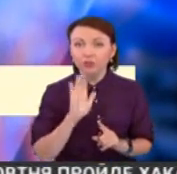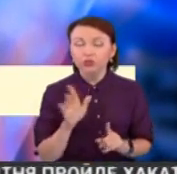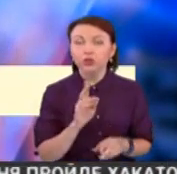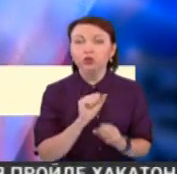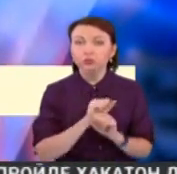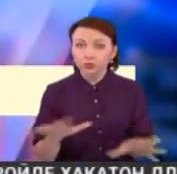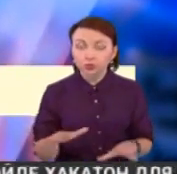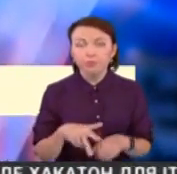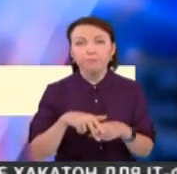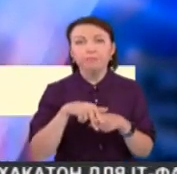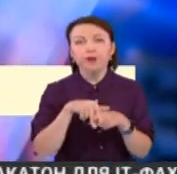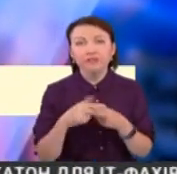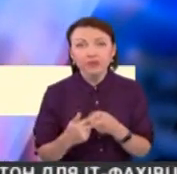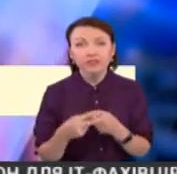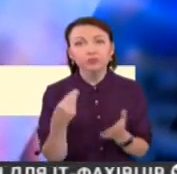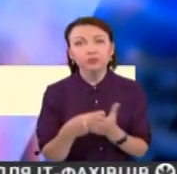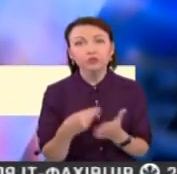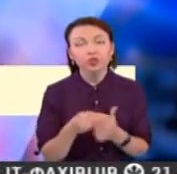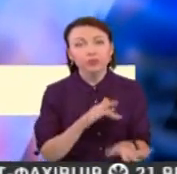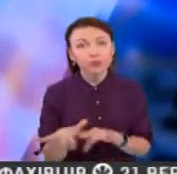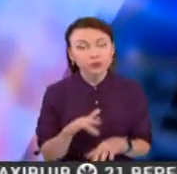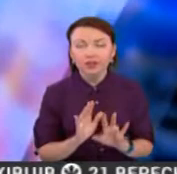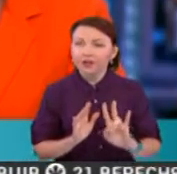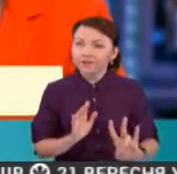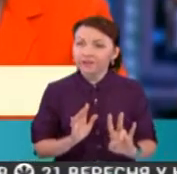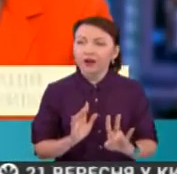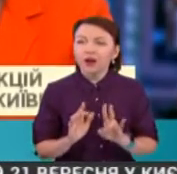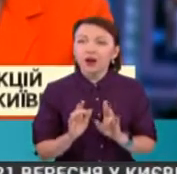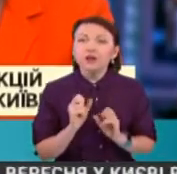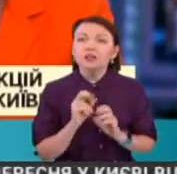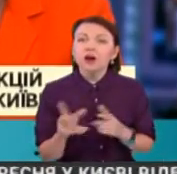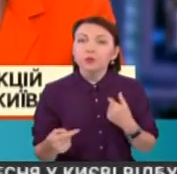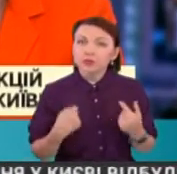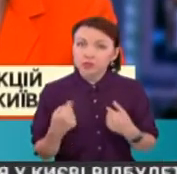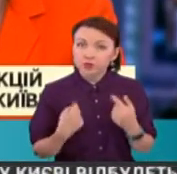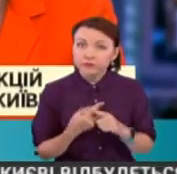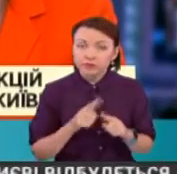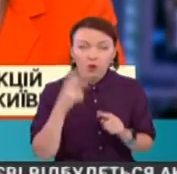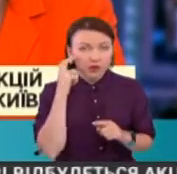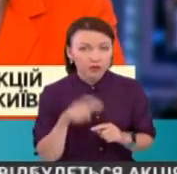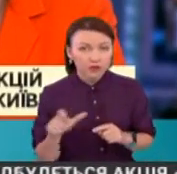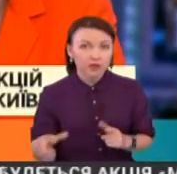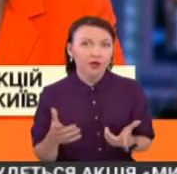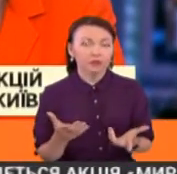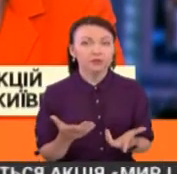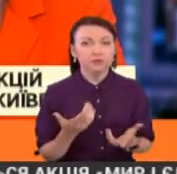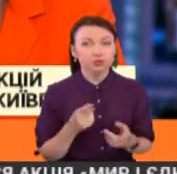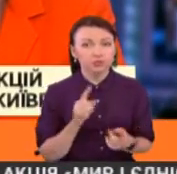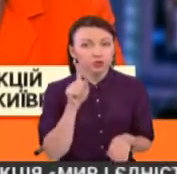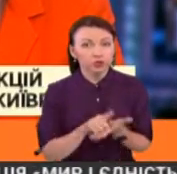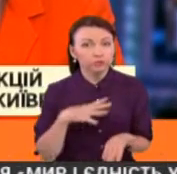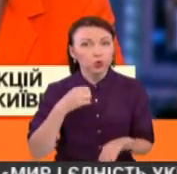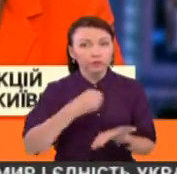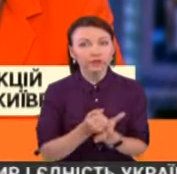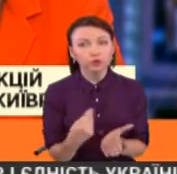перерветься бюджетний процес. Давайте про це поговоримо, зрештою, як постраждають від цього кияни. Тому що мали саме ухвалювати